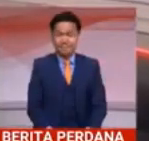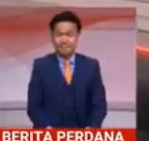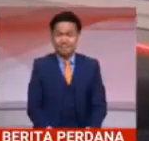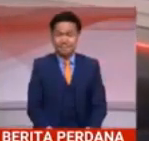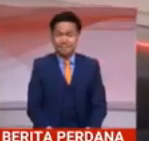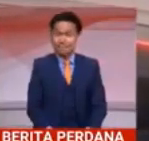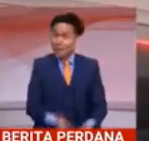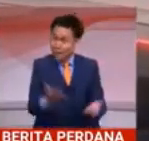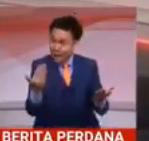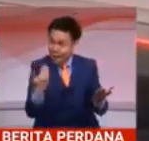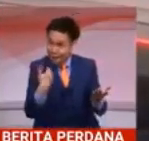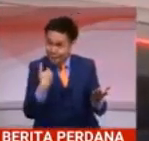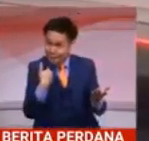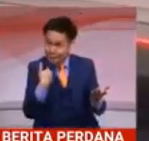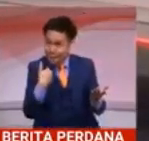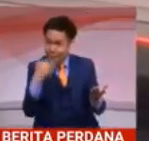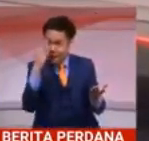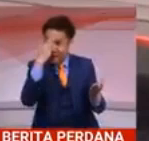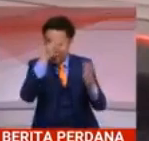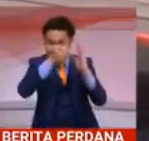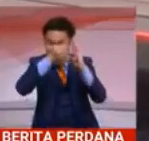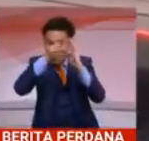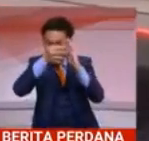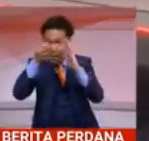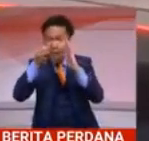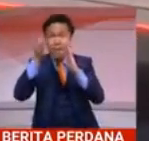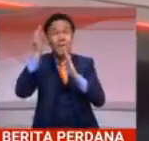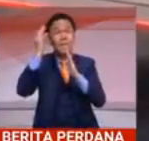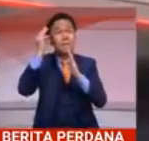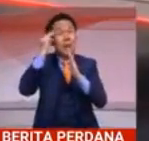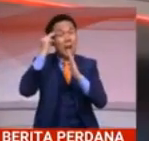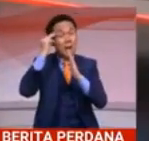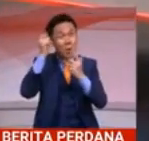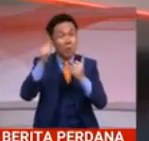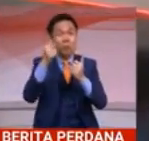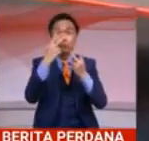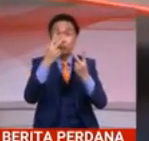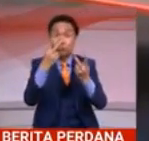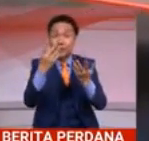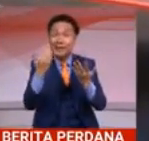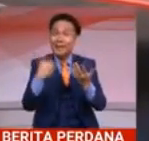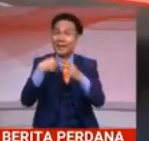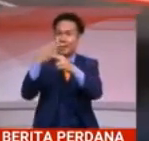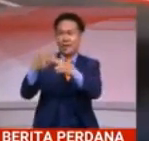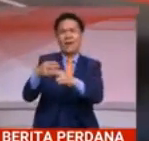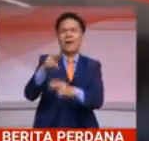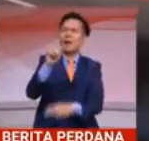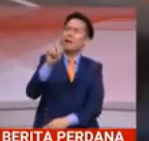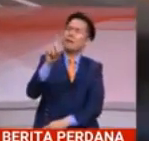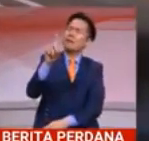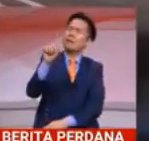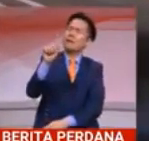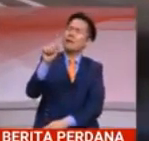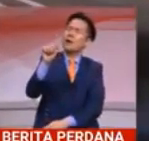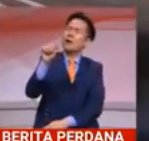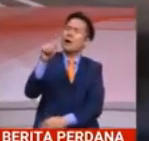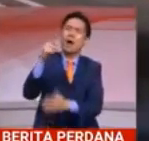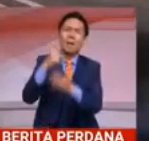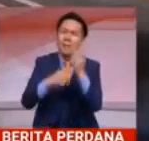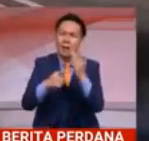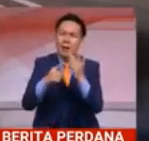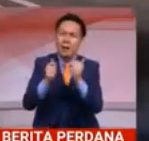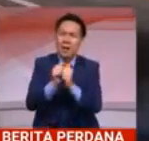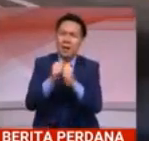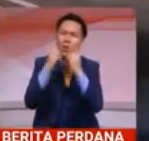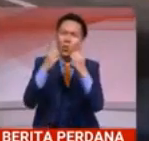Ya, kalau ada yang sedang mencari filem Melayu untuk ditonton, apa kata anda saksikan filem Ada Apa Dengan Dosa, arahan Rahila